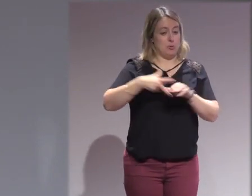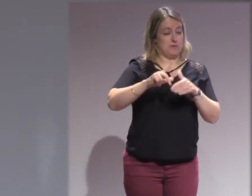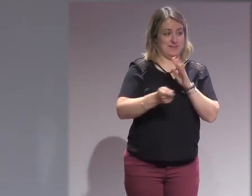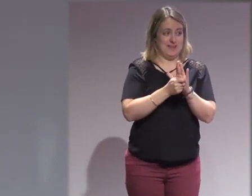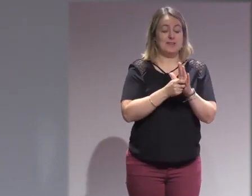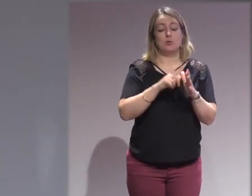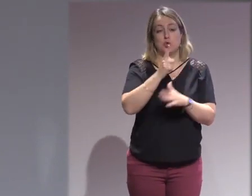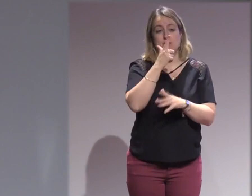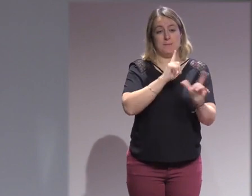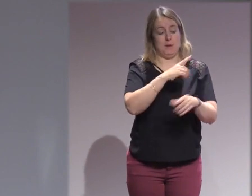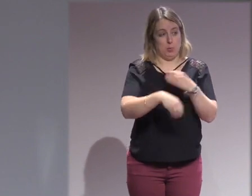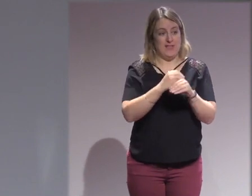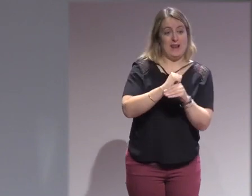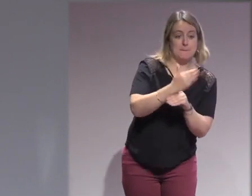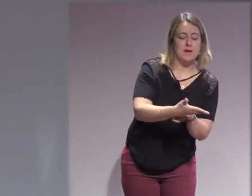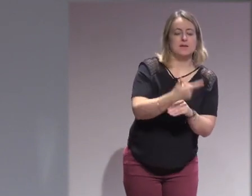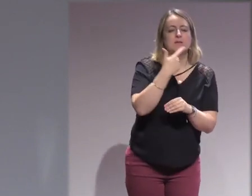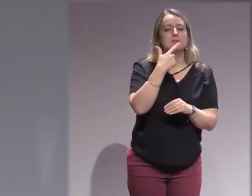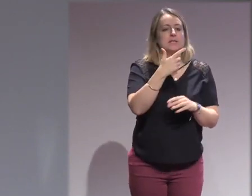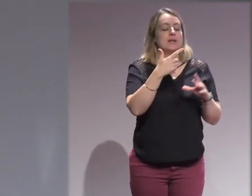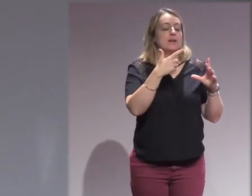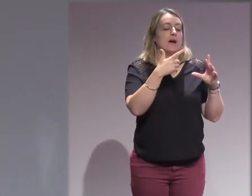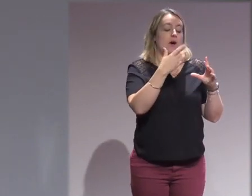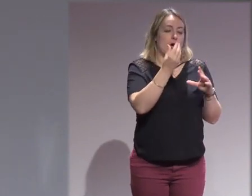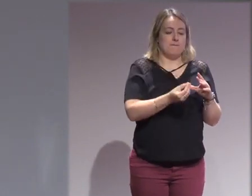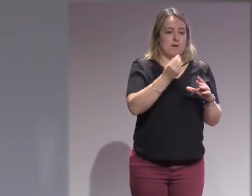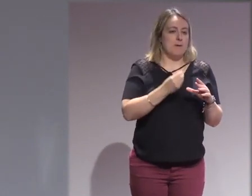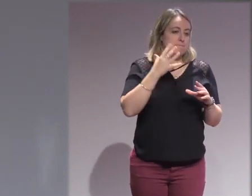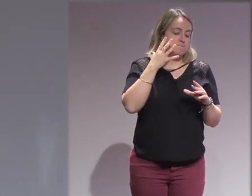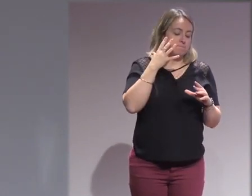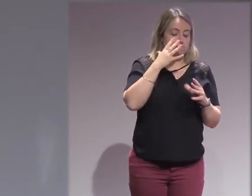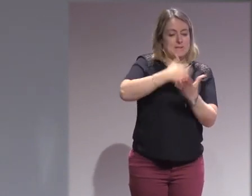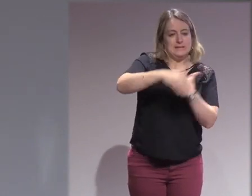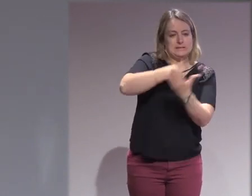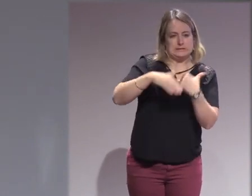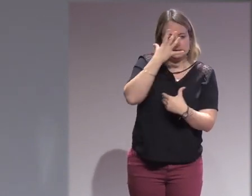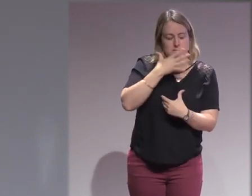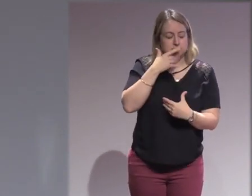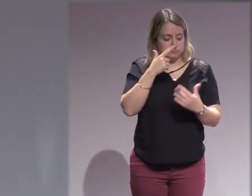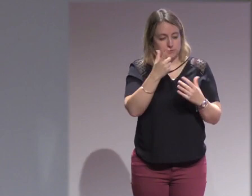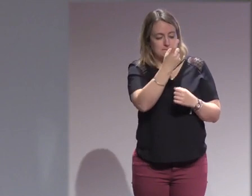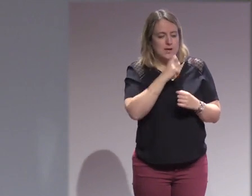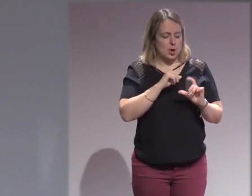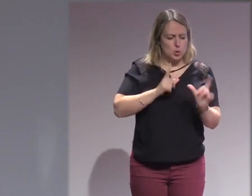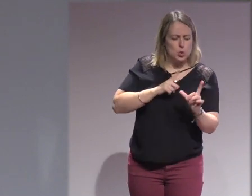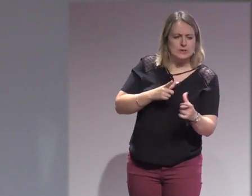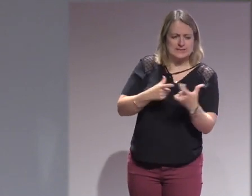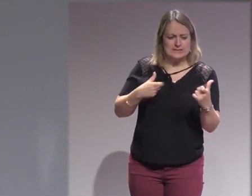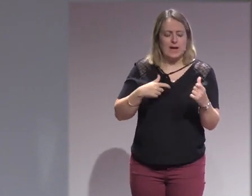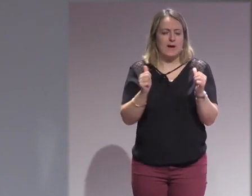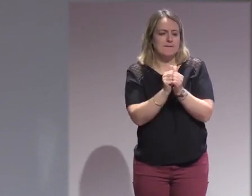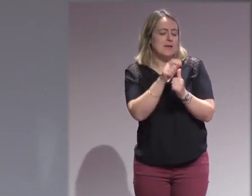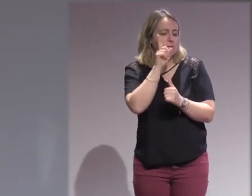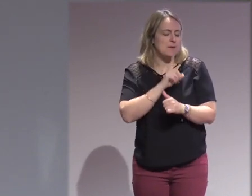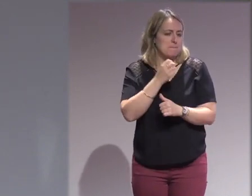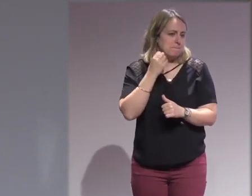le déplacement des enfants métis de GI afro-américains ou de membres des troupes coloniales avec des femmes blanches allemandes. Et